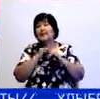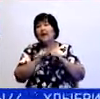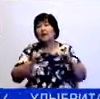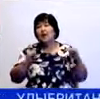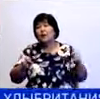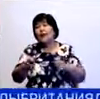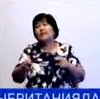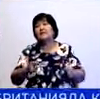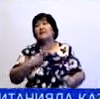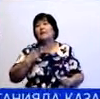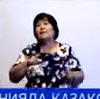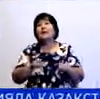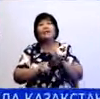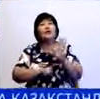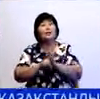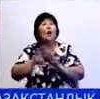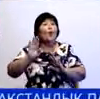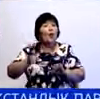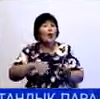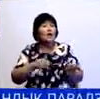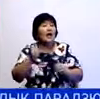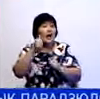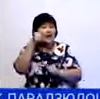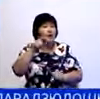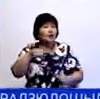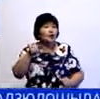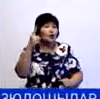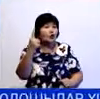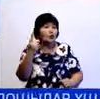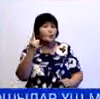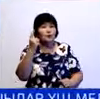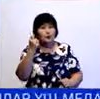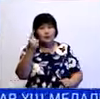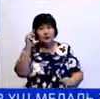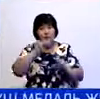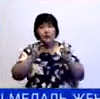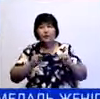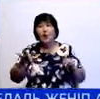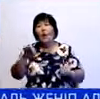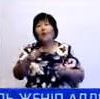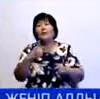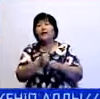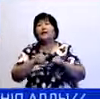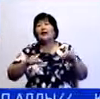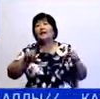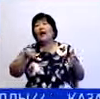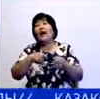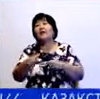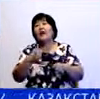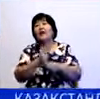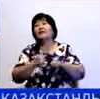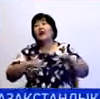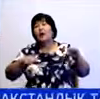bölümünün jetekşi mamanı retinde bastağan. Odan keyin er jıldarı nömer 101-ci orta mektep muğalimi, oblıs akimi aparatı, qala akimi